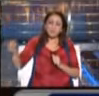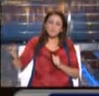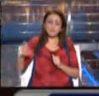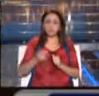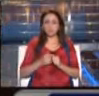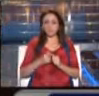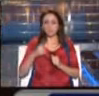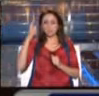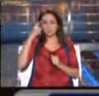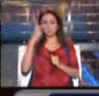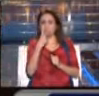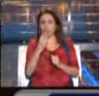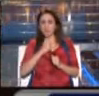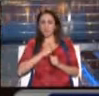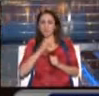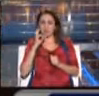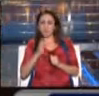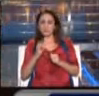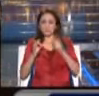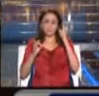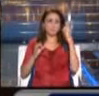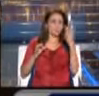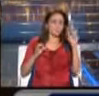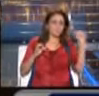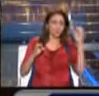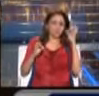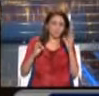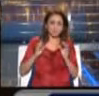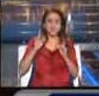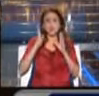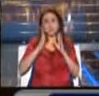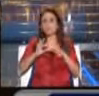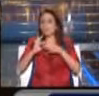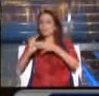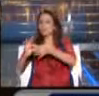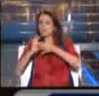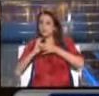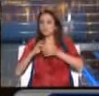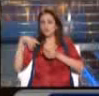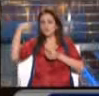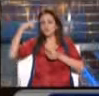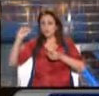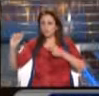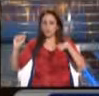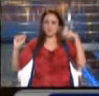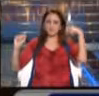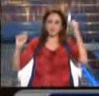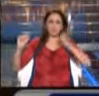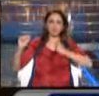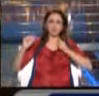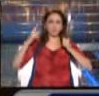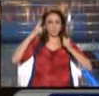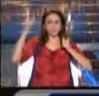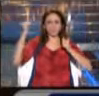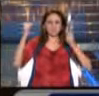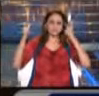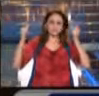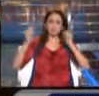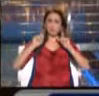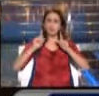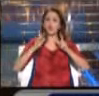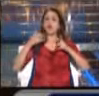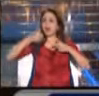تمسك بالراي، لكن بقدر ان كل واحد عنده راي وعنده منطق، واتصور ان الحوار ممكن في الاخر يجيب نتيجه حتى لو بعد مده، لكن لازم في الاخر